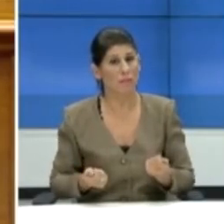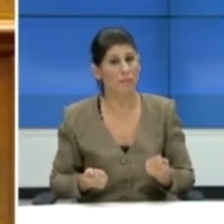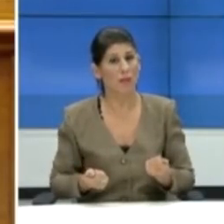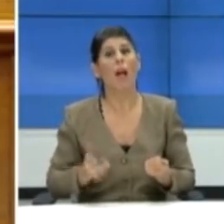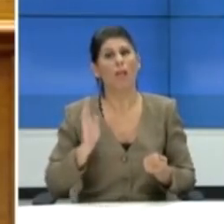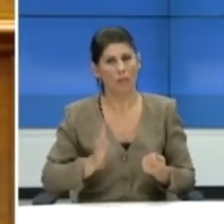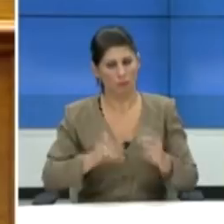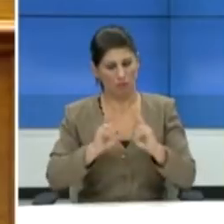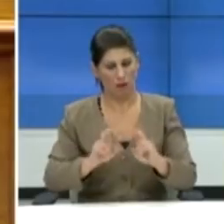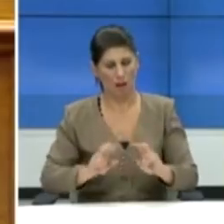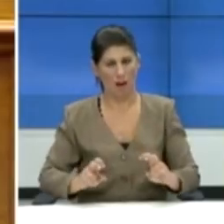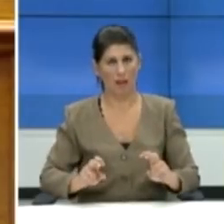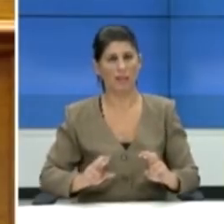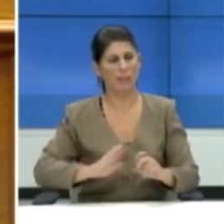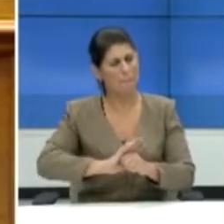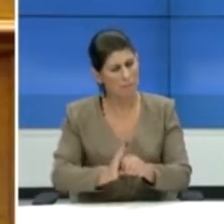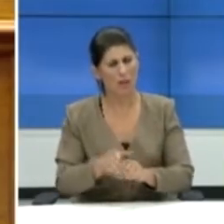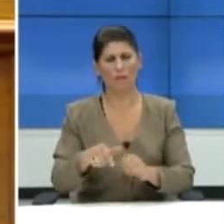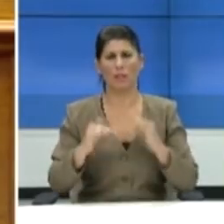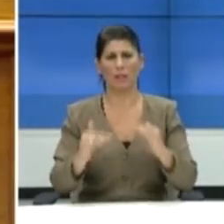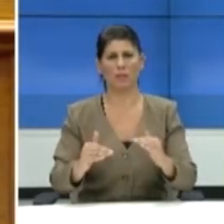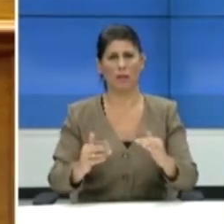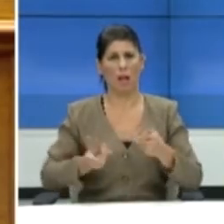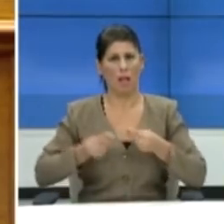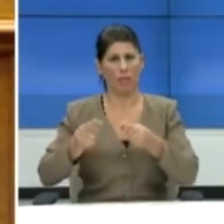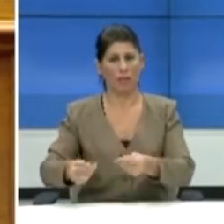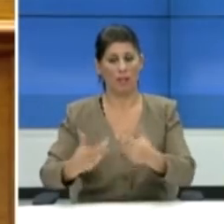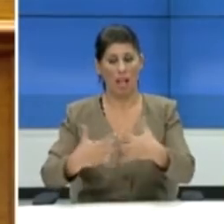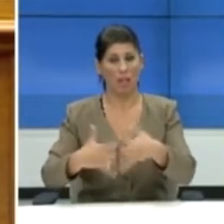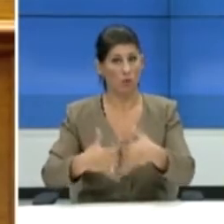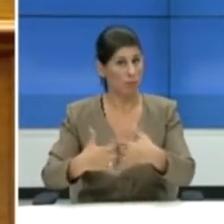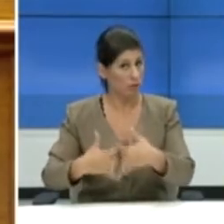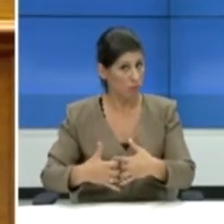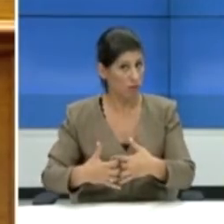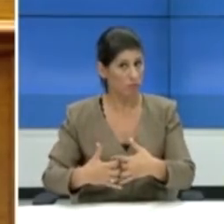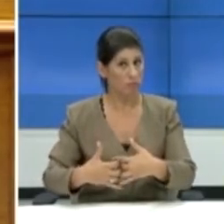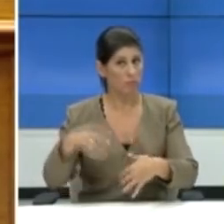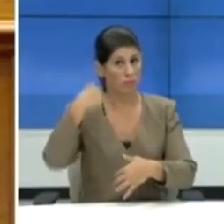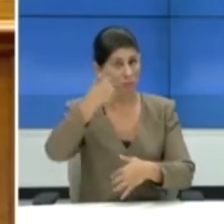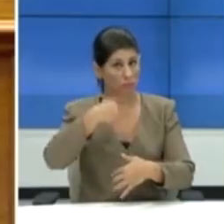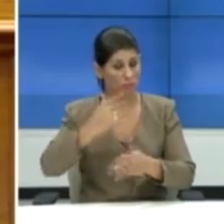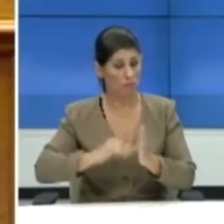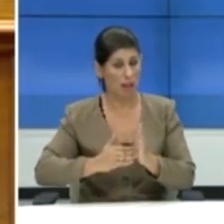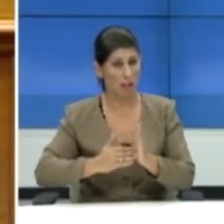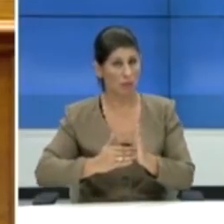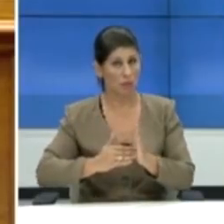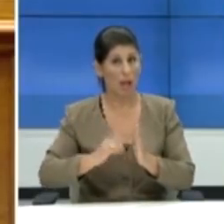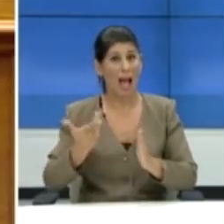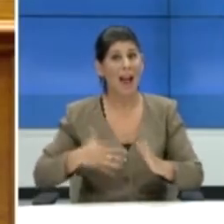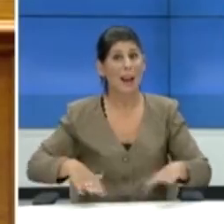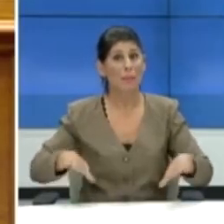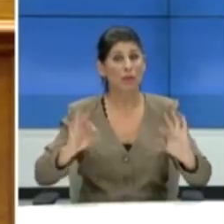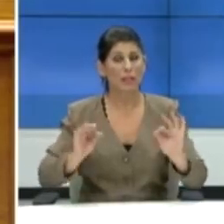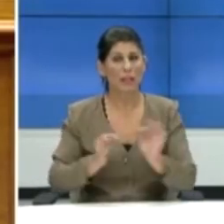είχατε ελέγξει πλήρως την κατάσταση, εάν διαθέτατε εξοπλισμό και προσωπικό, εάν από την